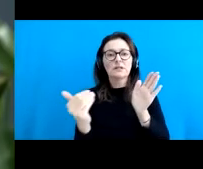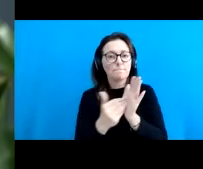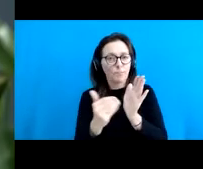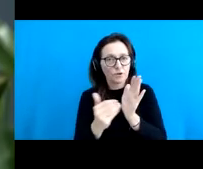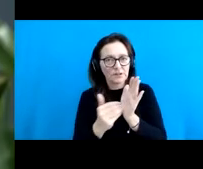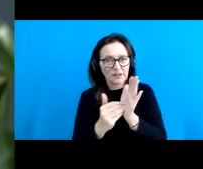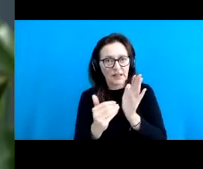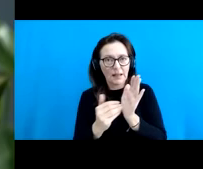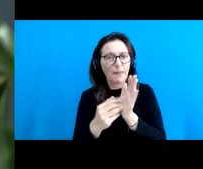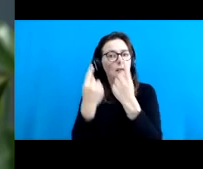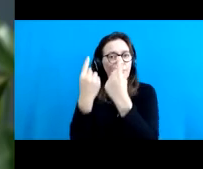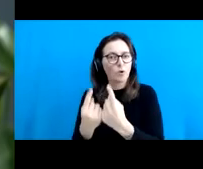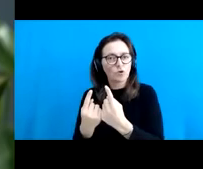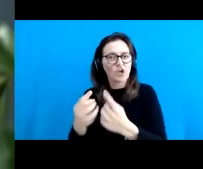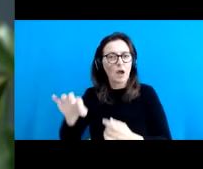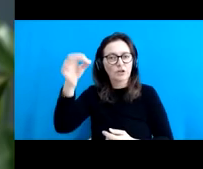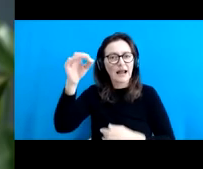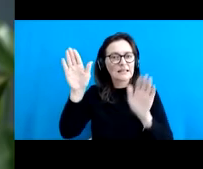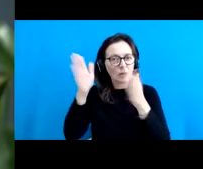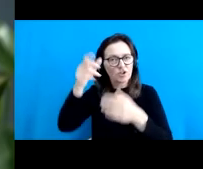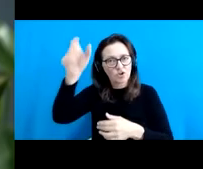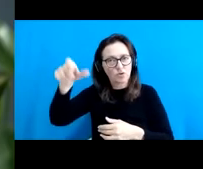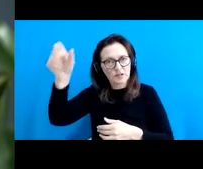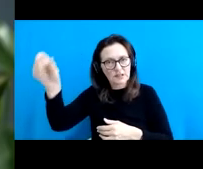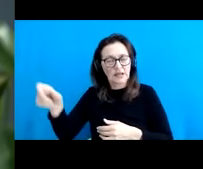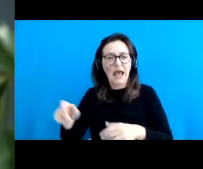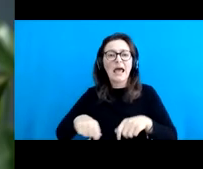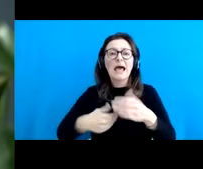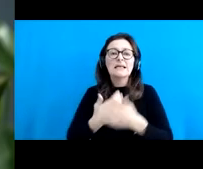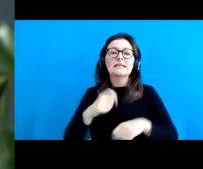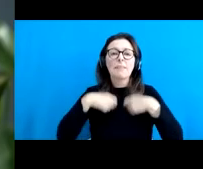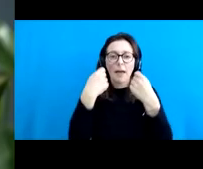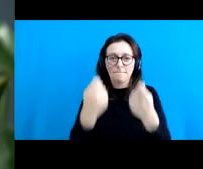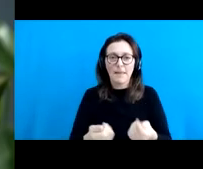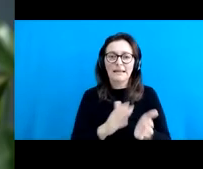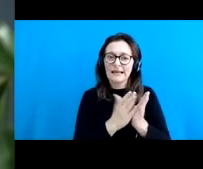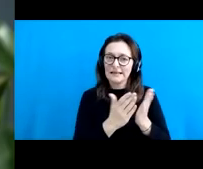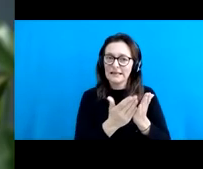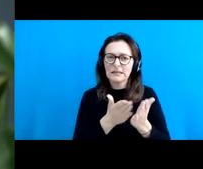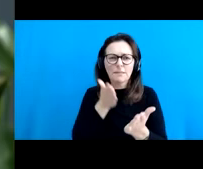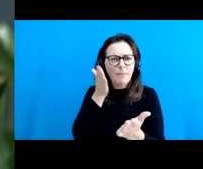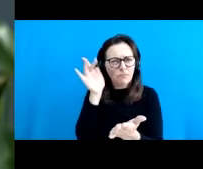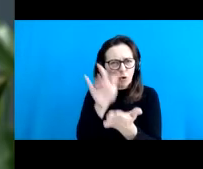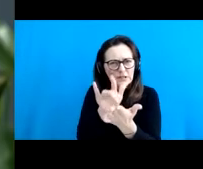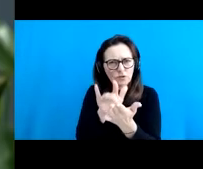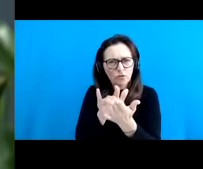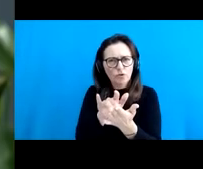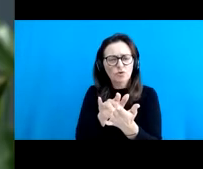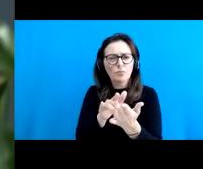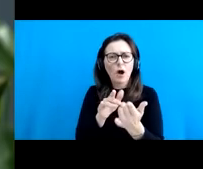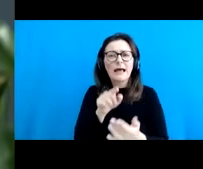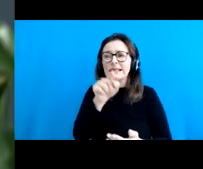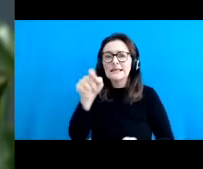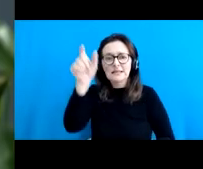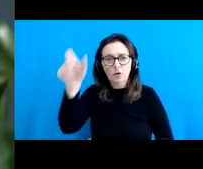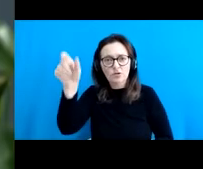avtističnimi motnjami v Sloveniji, pri čemer se za namene te knjige tokrat osredotočamo na tiste osebe z avtističnimi motnjami, ki so